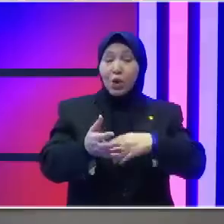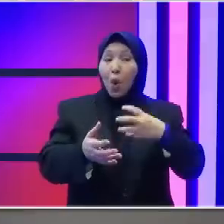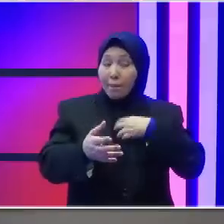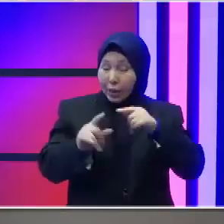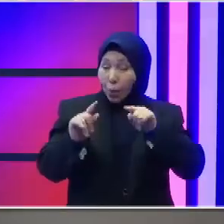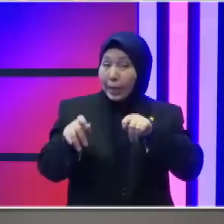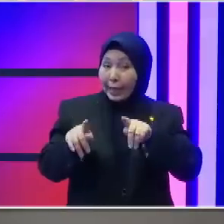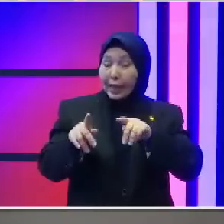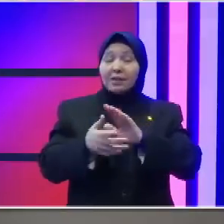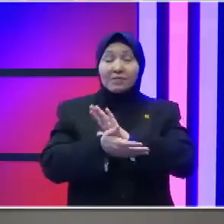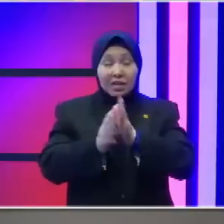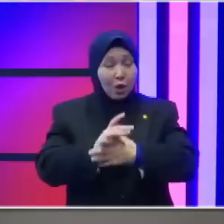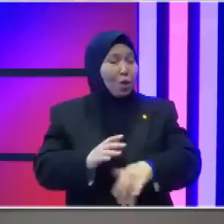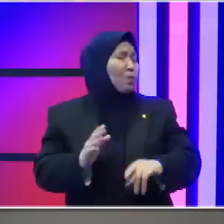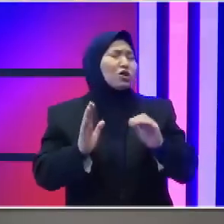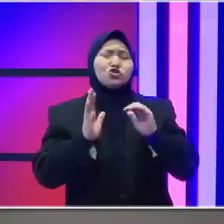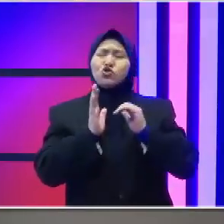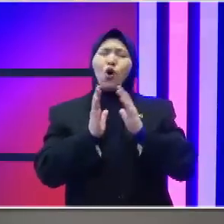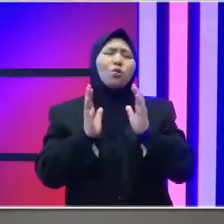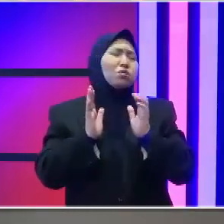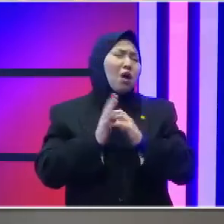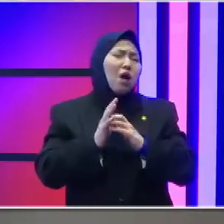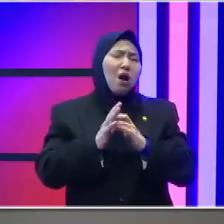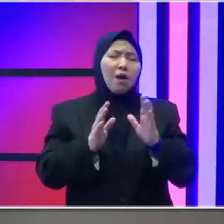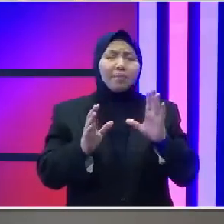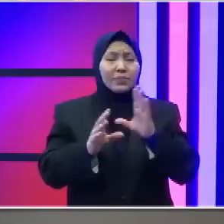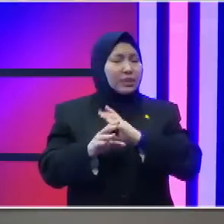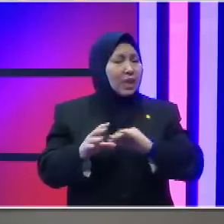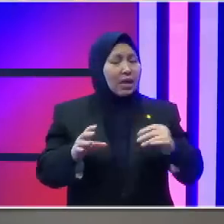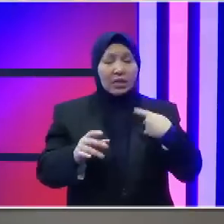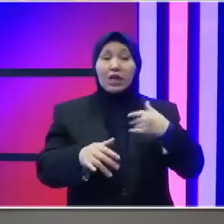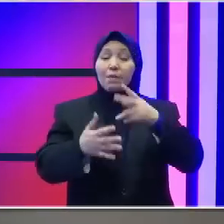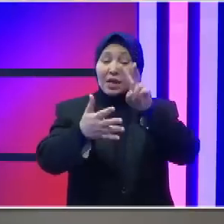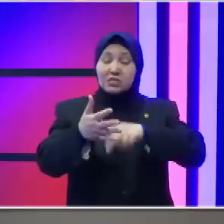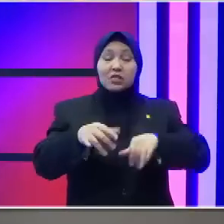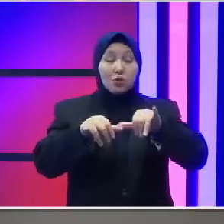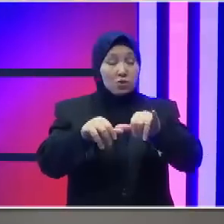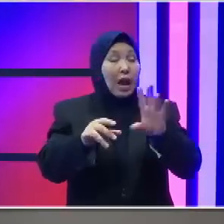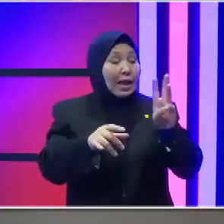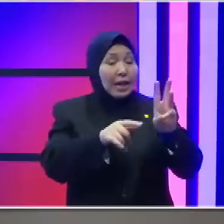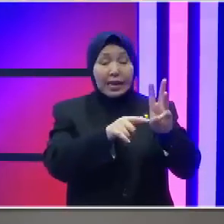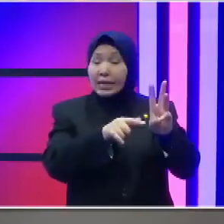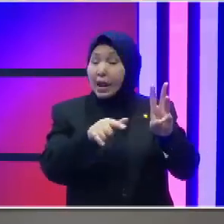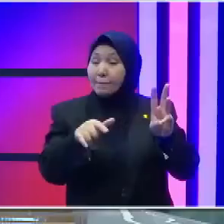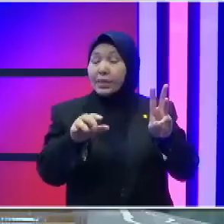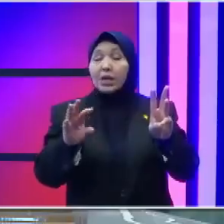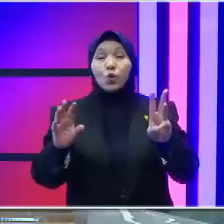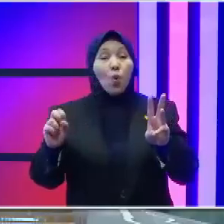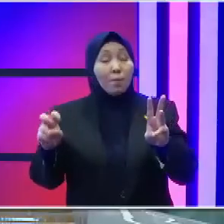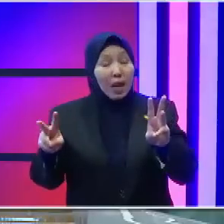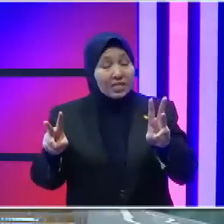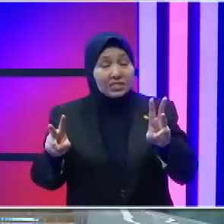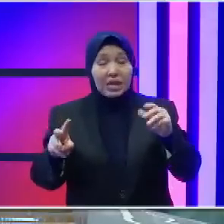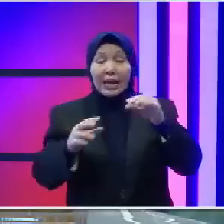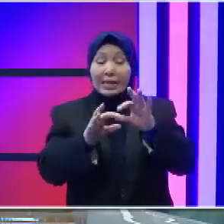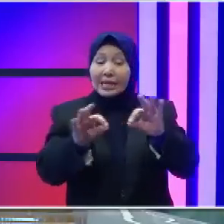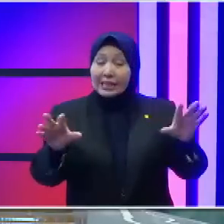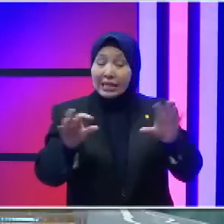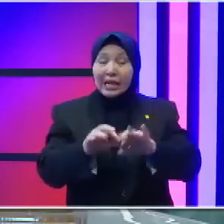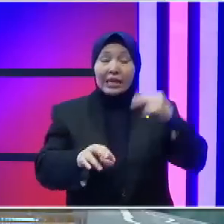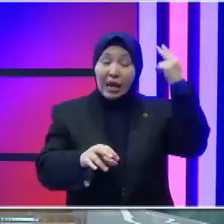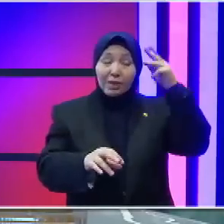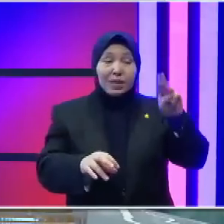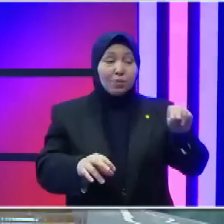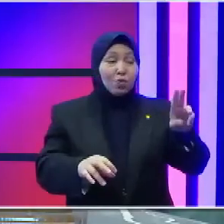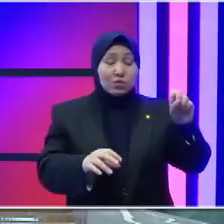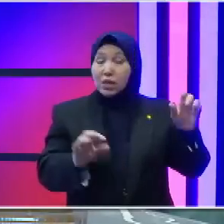12. Masya-Allah. Tabarakallah. Alhamdulillah. Kita baca seterusnya ayat 6 hingga ayat 12. Kisah Nabi Musa, Ustaz. Walaupun tidak ada